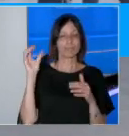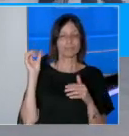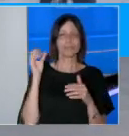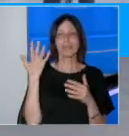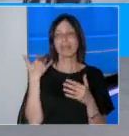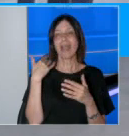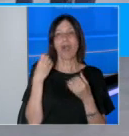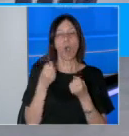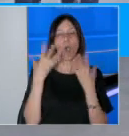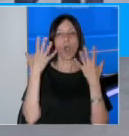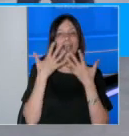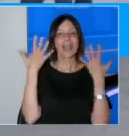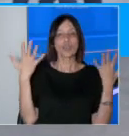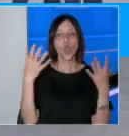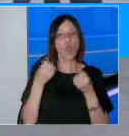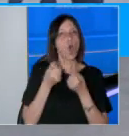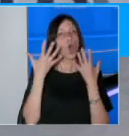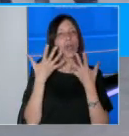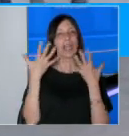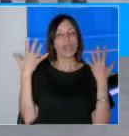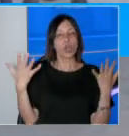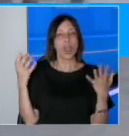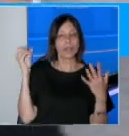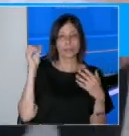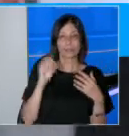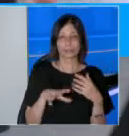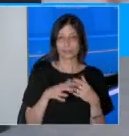אור גדול, אור גדול הבליח. כן.